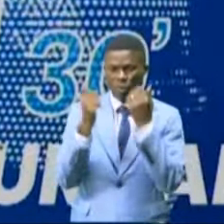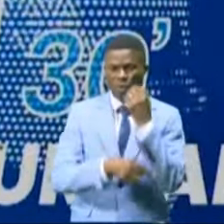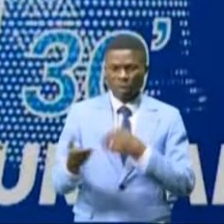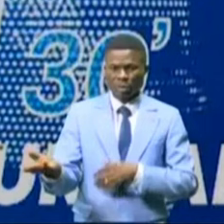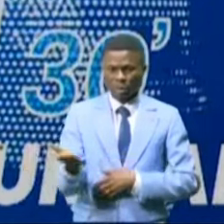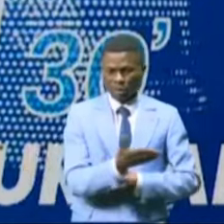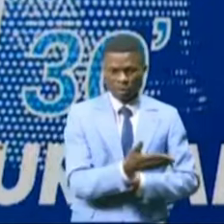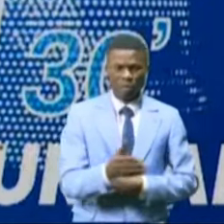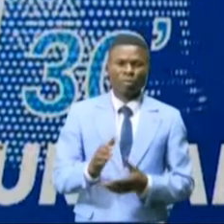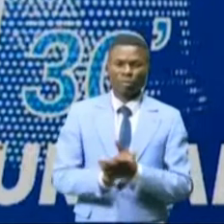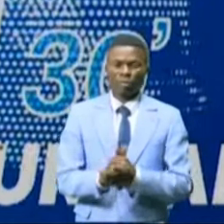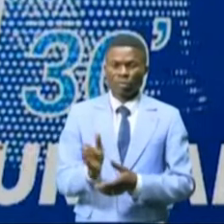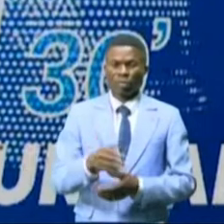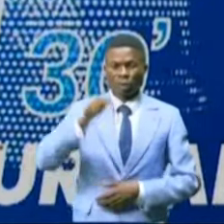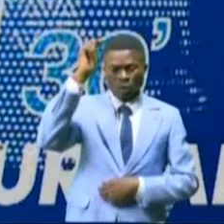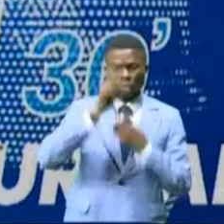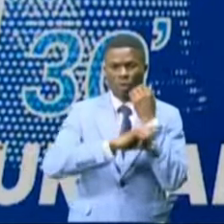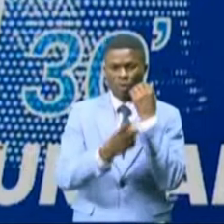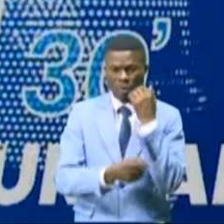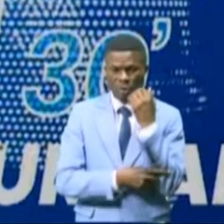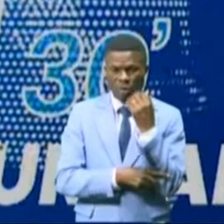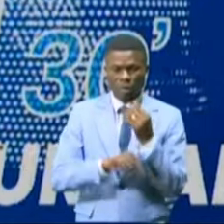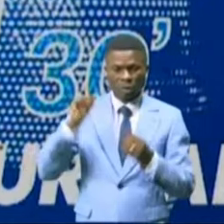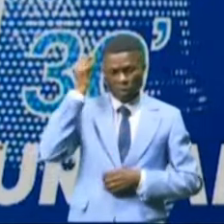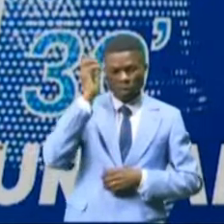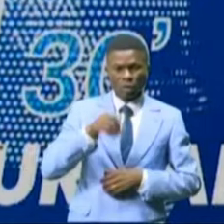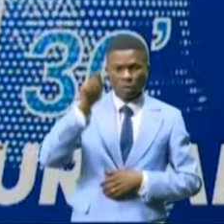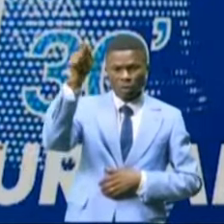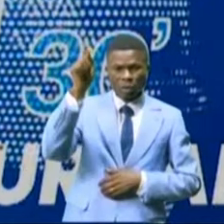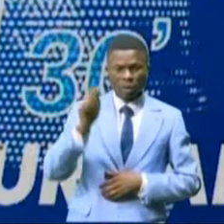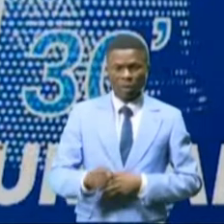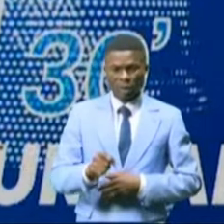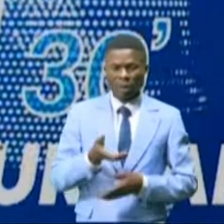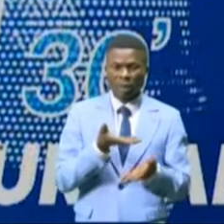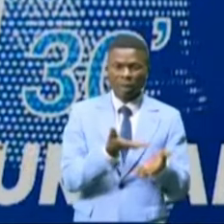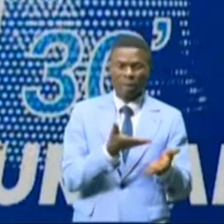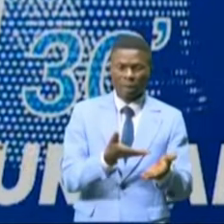Toujours dans le Nord Kivu, le gouverneur militaire a assisté